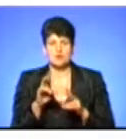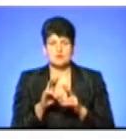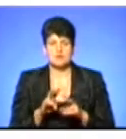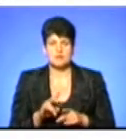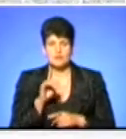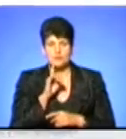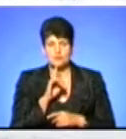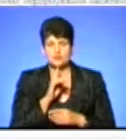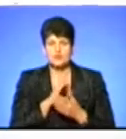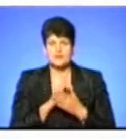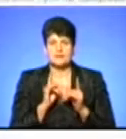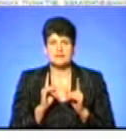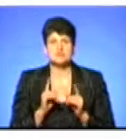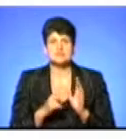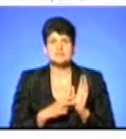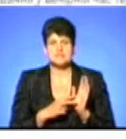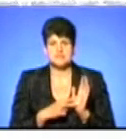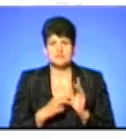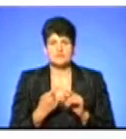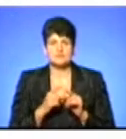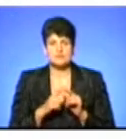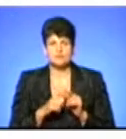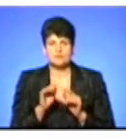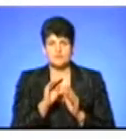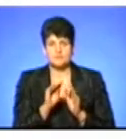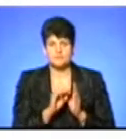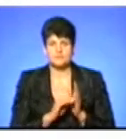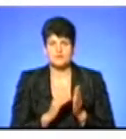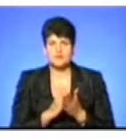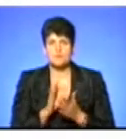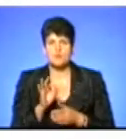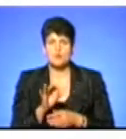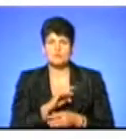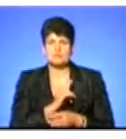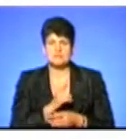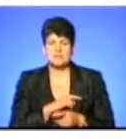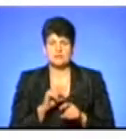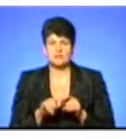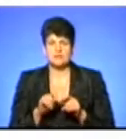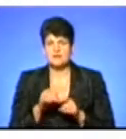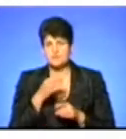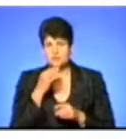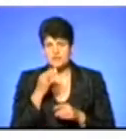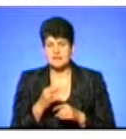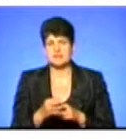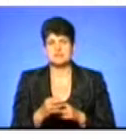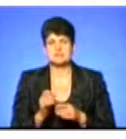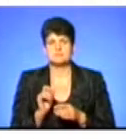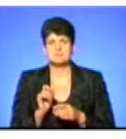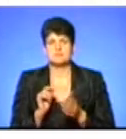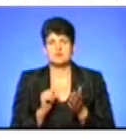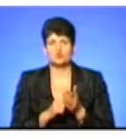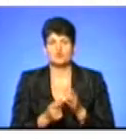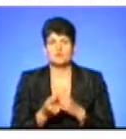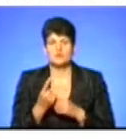Поки що є лише 7, але в цій петиції йдеться про посилення контролю та відповідальності з метою виявлення